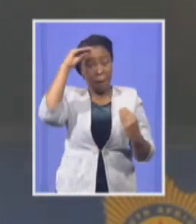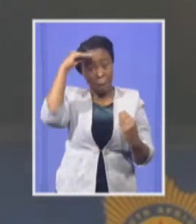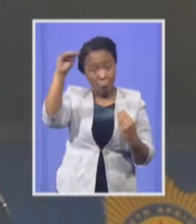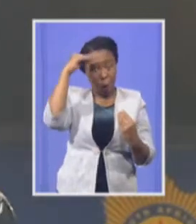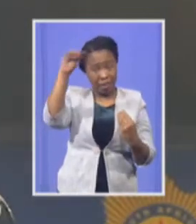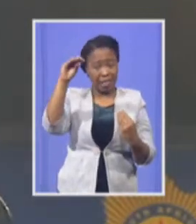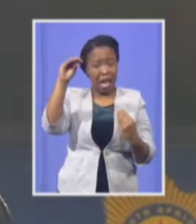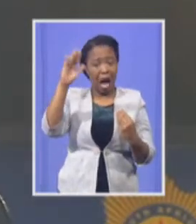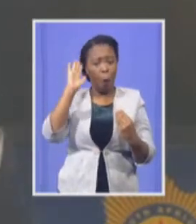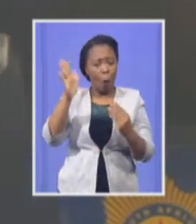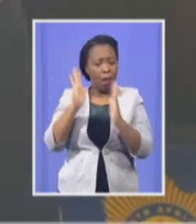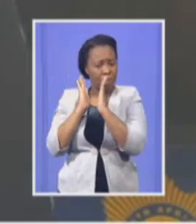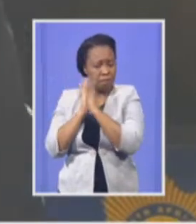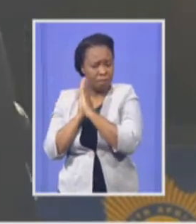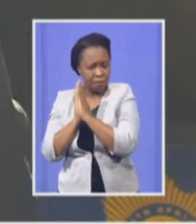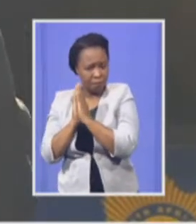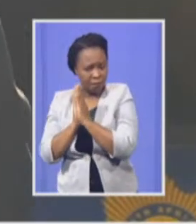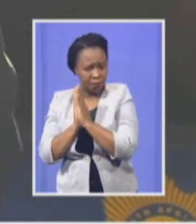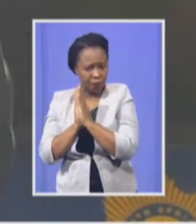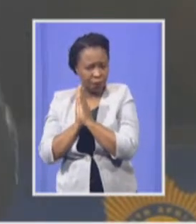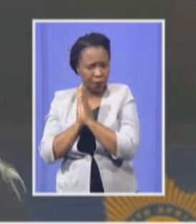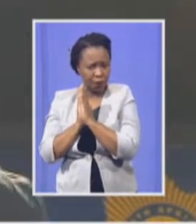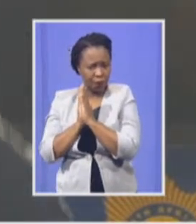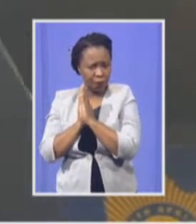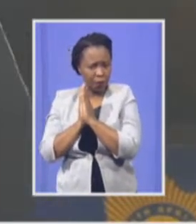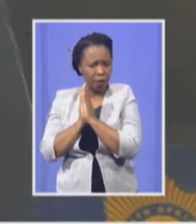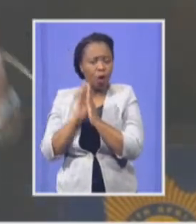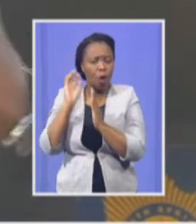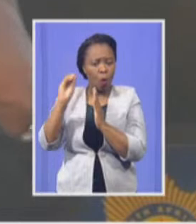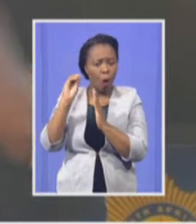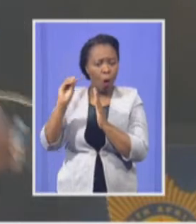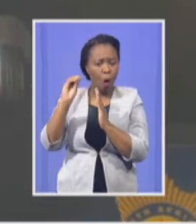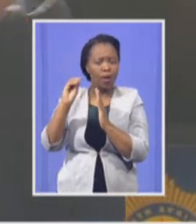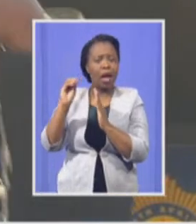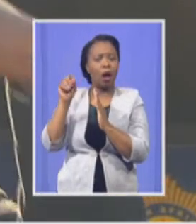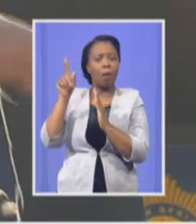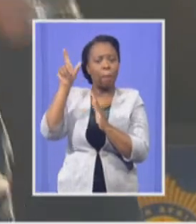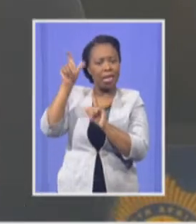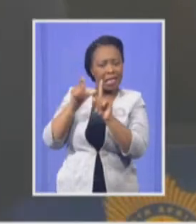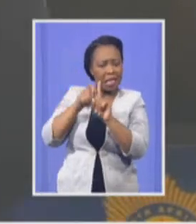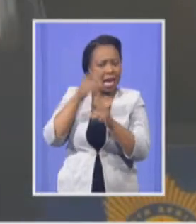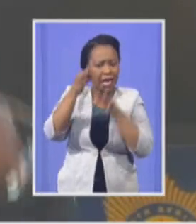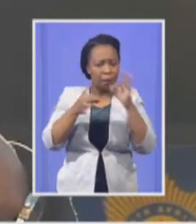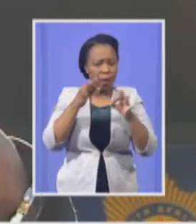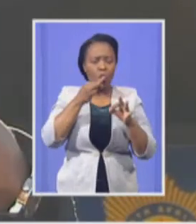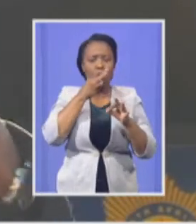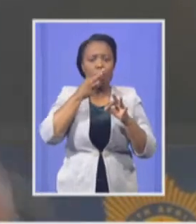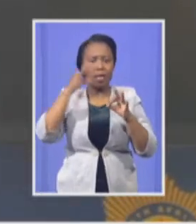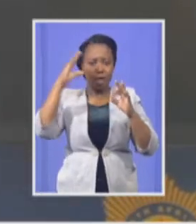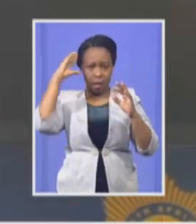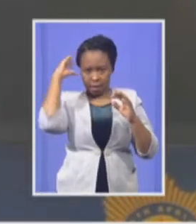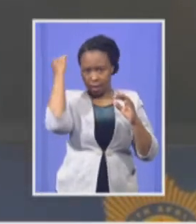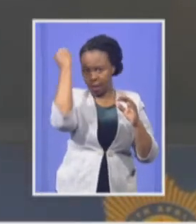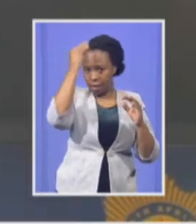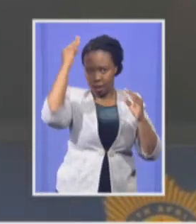esowacela ukhona owachazile ukuthi amaphoyisa kanjani uthi agqoka amabharethi.